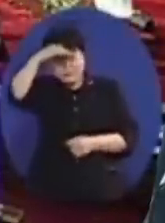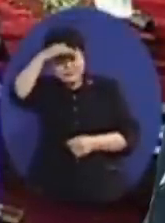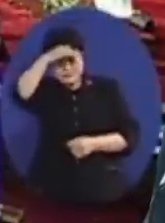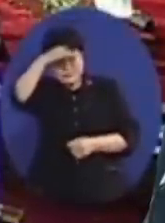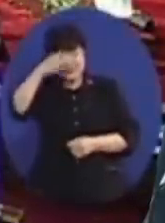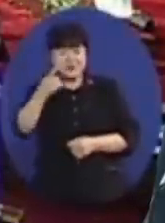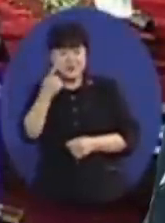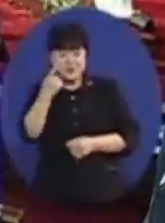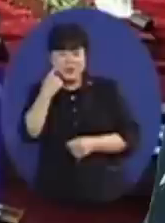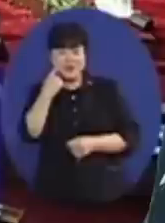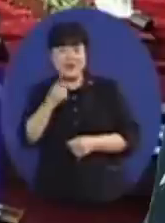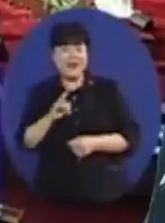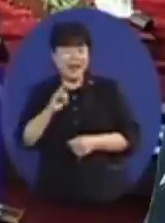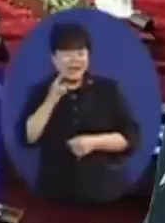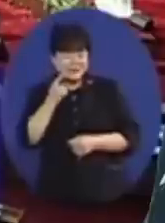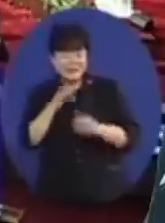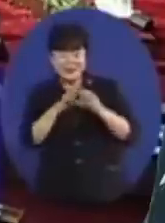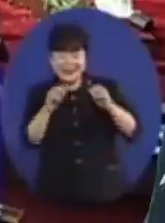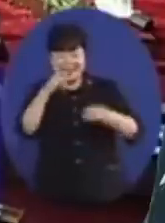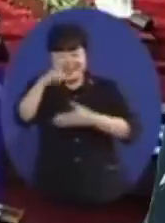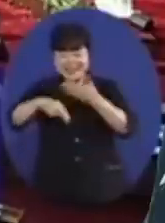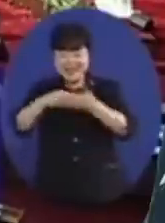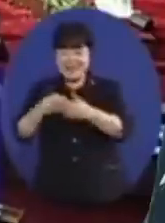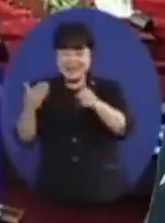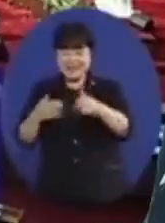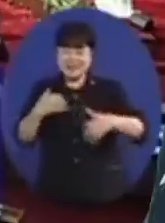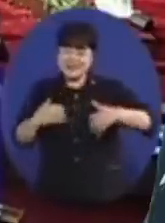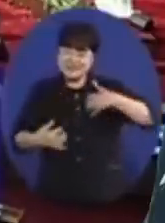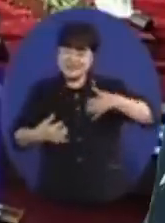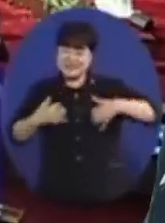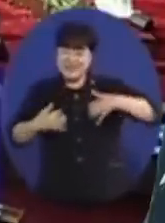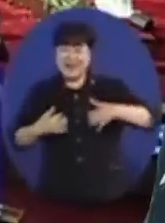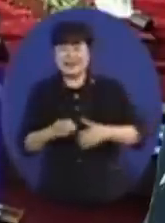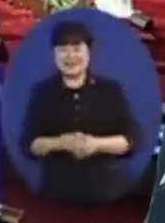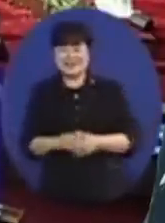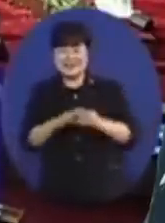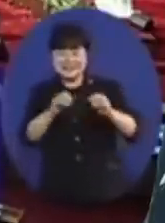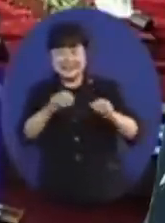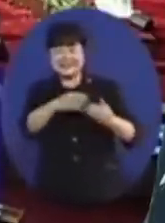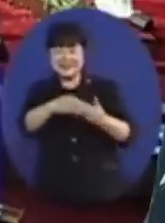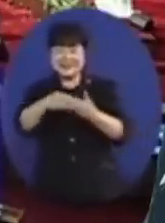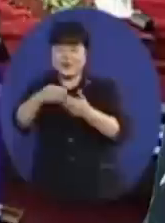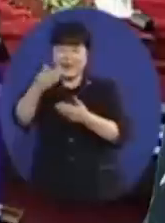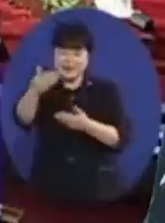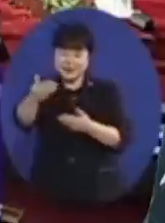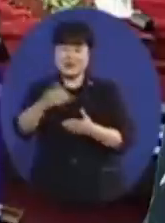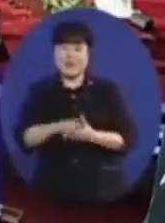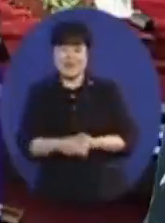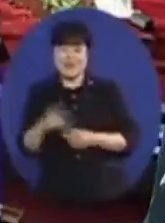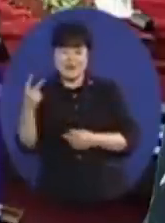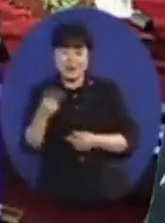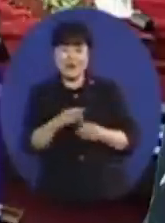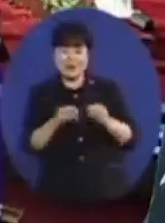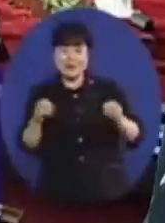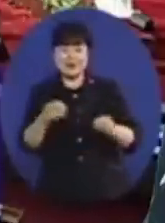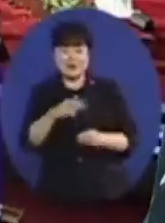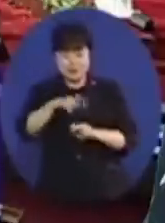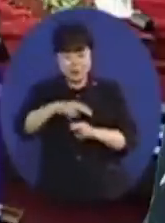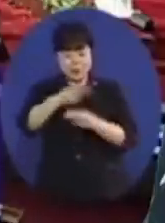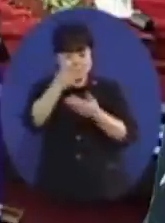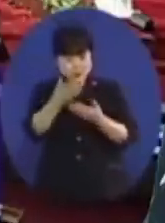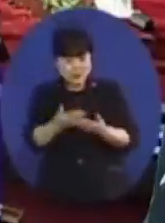정탐한다는 심히 아름다운 땅이라 야훼께서 우리를 기뻐하시면 우리를 그 땅으로 인도하여 드리시고 그 땅을 우리에게